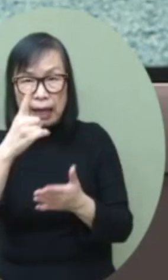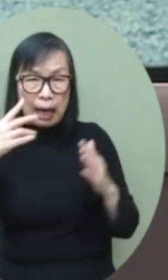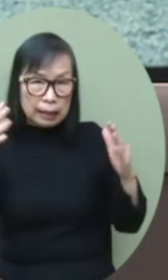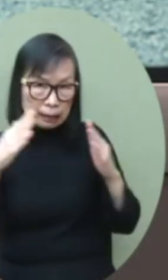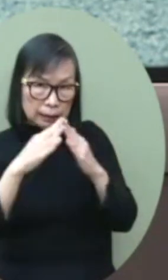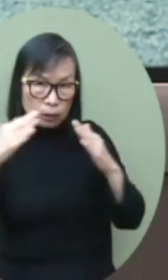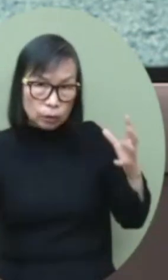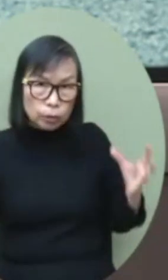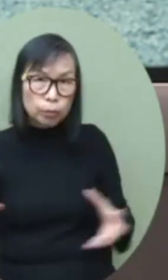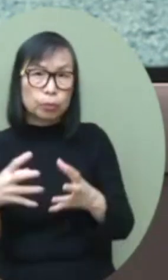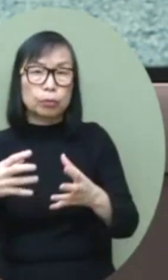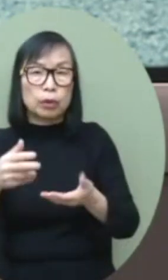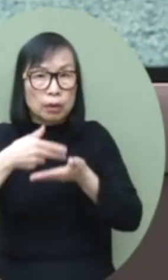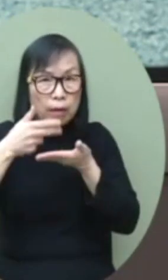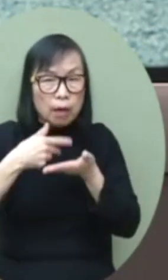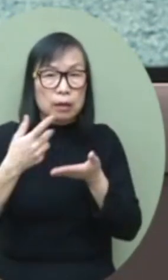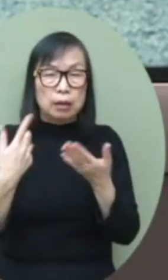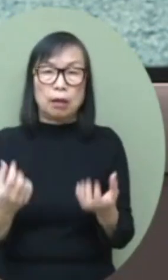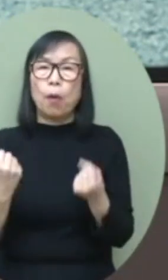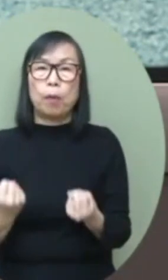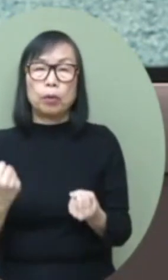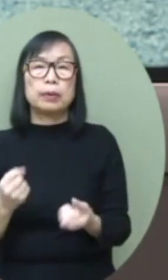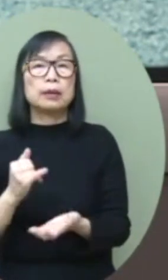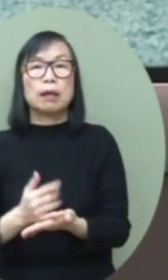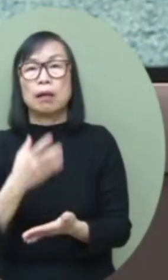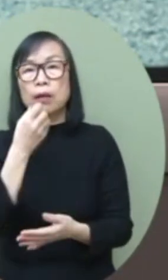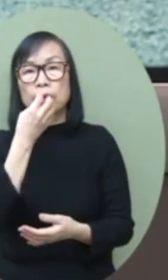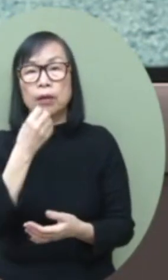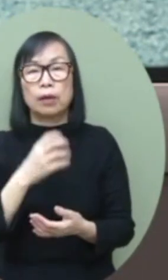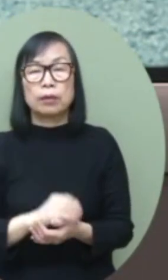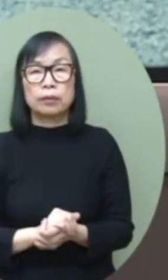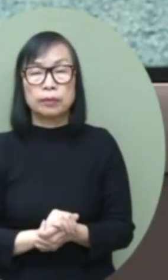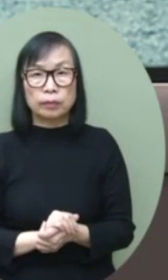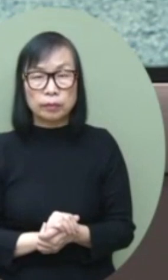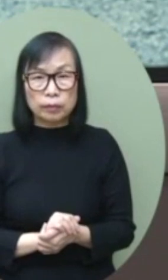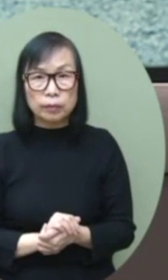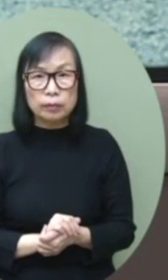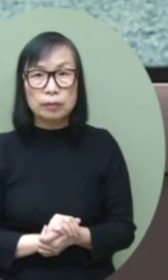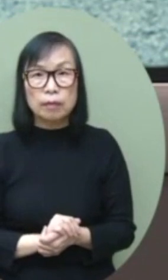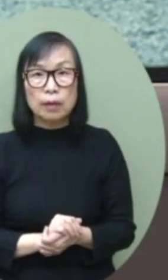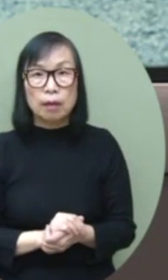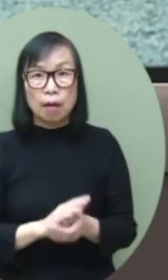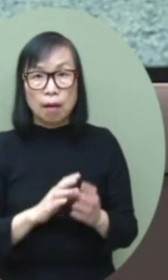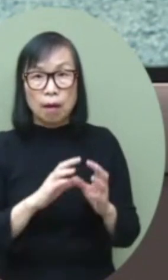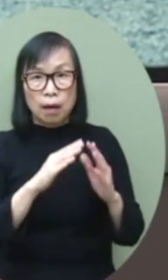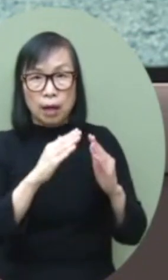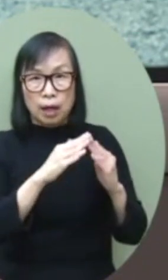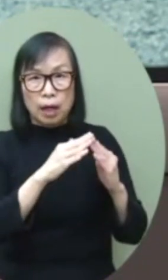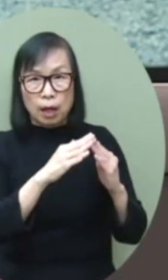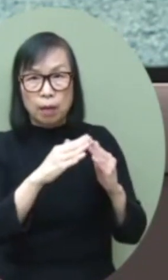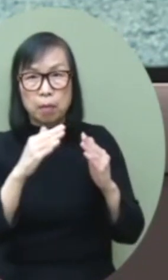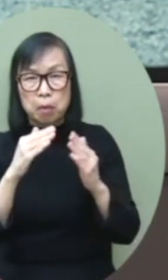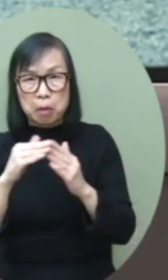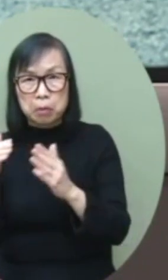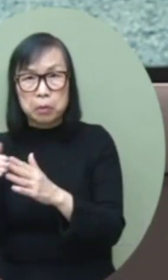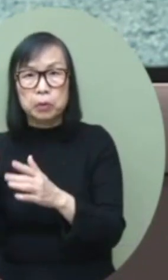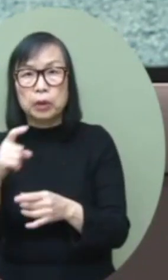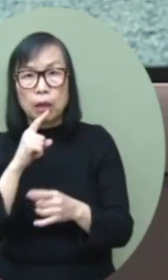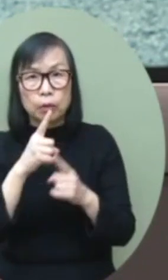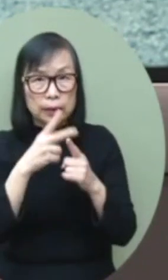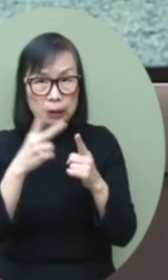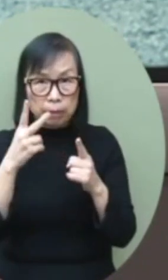樣咯嚇，咁呢個都好普遍嘅喺香港。咁每一隊都應該有12-13人到啦。咁我哋